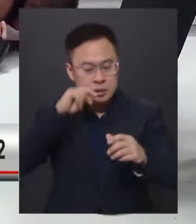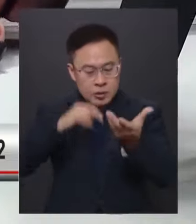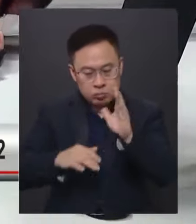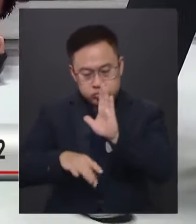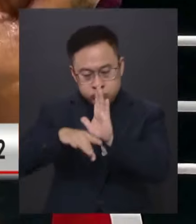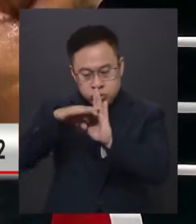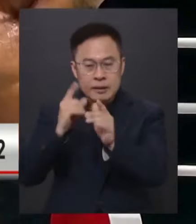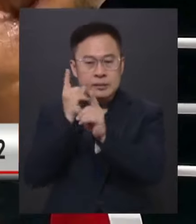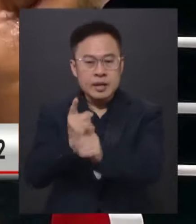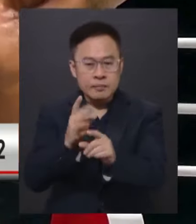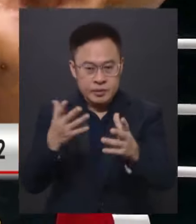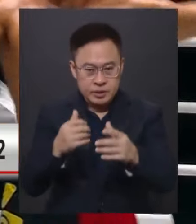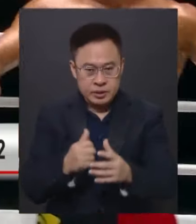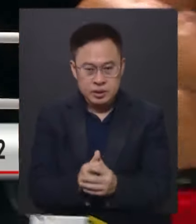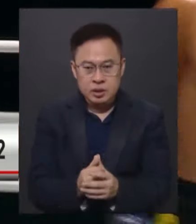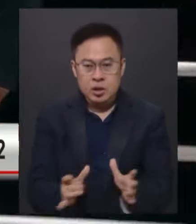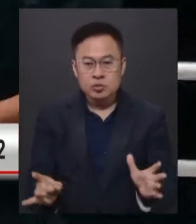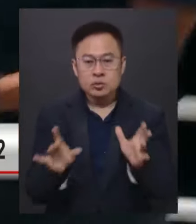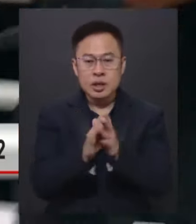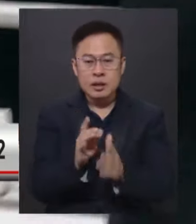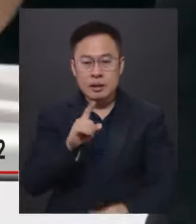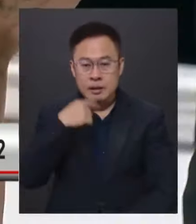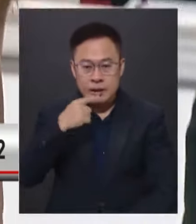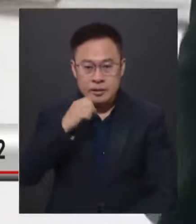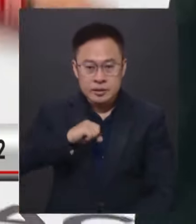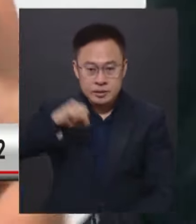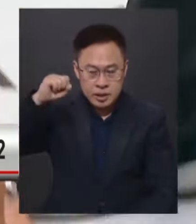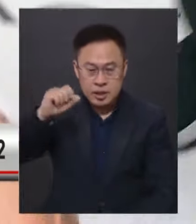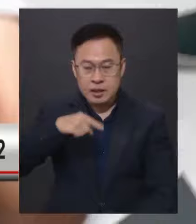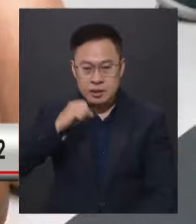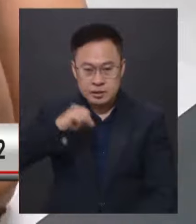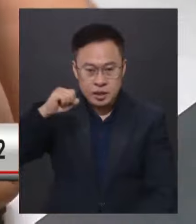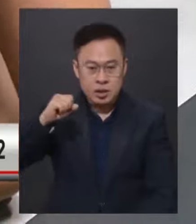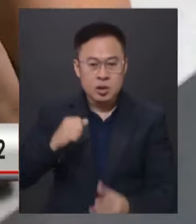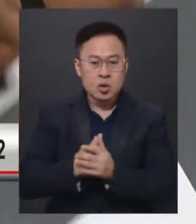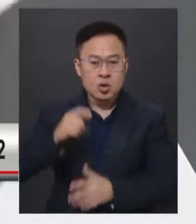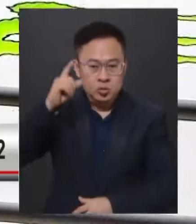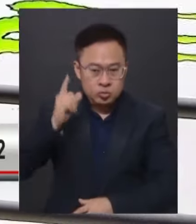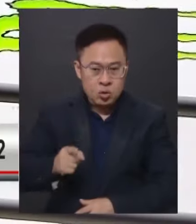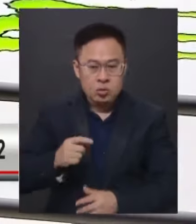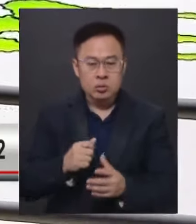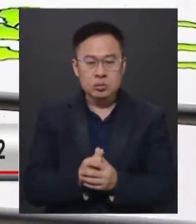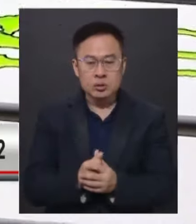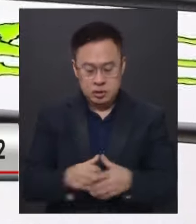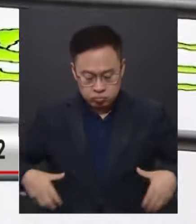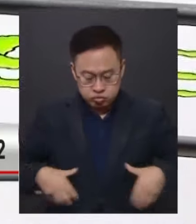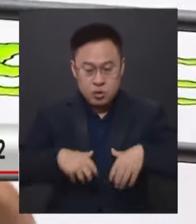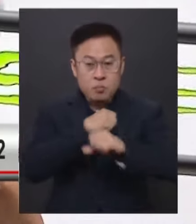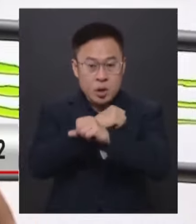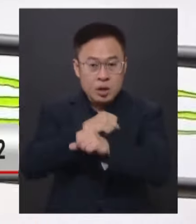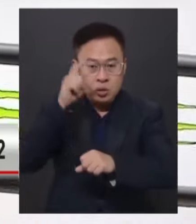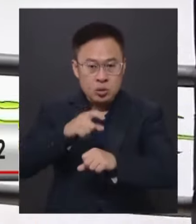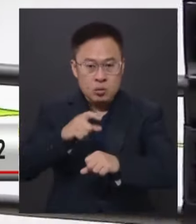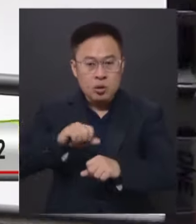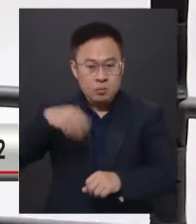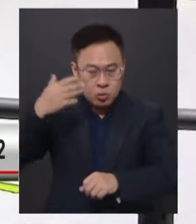ตามกฎของศึกวันนะนั่นก็คือผู้ที่ครองตำแหน่งแชมป์โลกเนี่ยที่ทำน้ำหนักไม่ผ่านในรอบนัดป้องกันแชมป์เนี่ยนั่นเท่ากับ